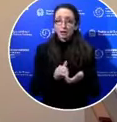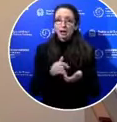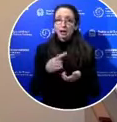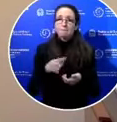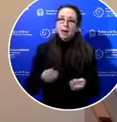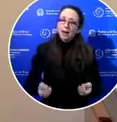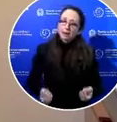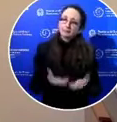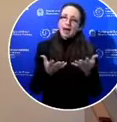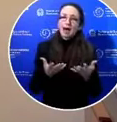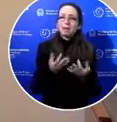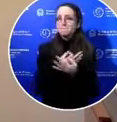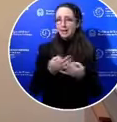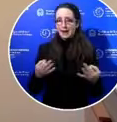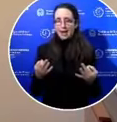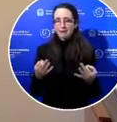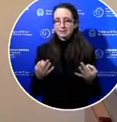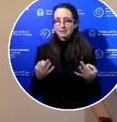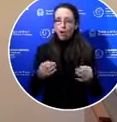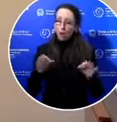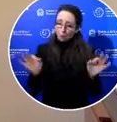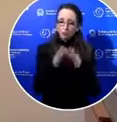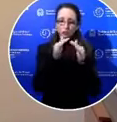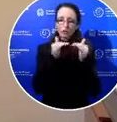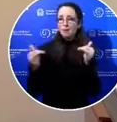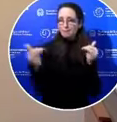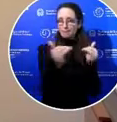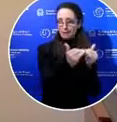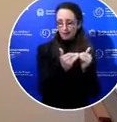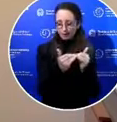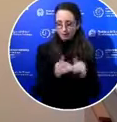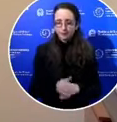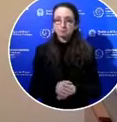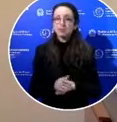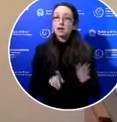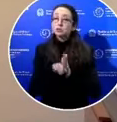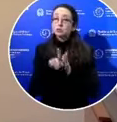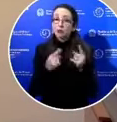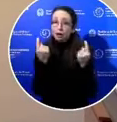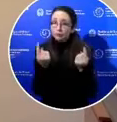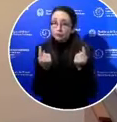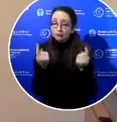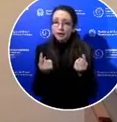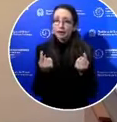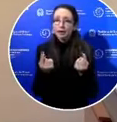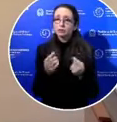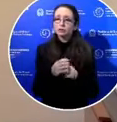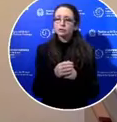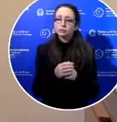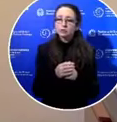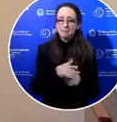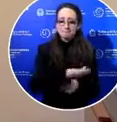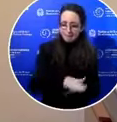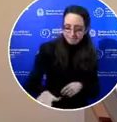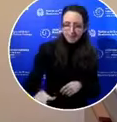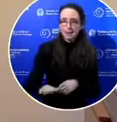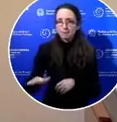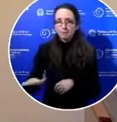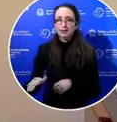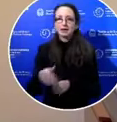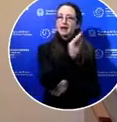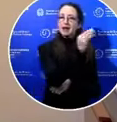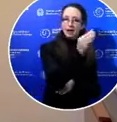delle pari opportunità e per l'inclusione giovanile. Il risultato atteso, fra l'altro, è lo sviluppo nelle bambine, nei bambini, nei ragazzi e